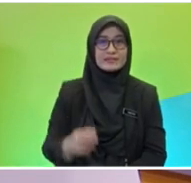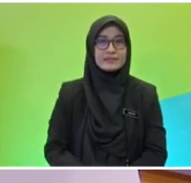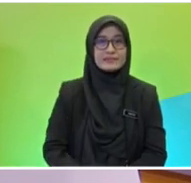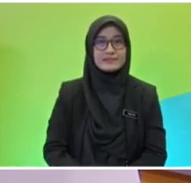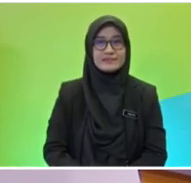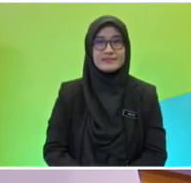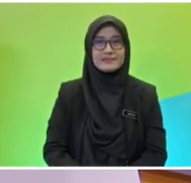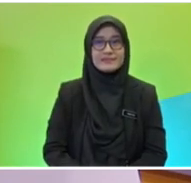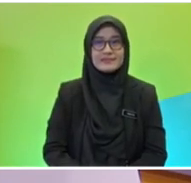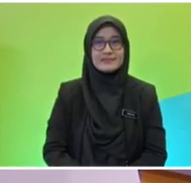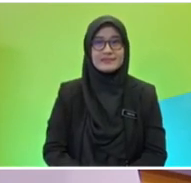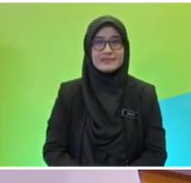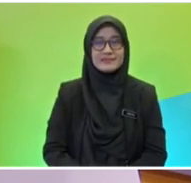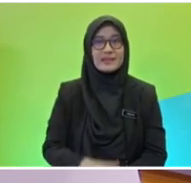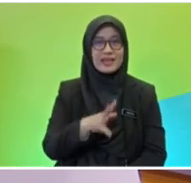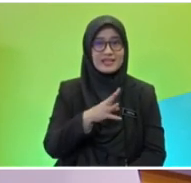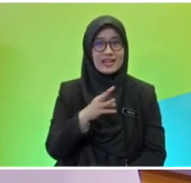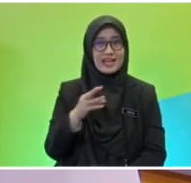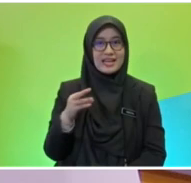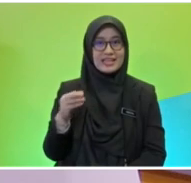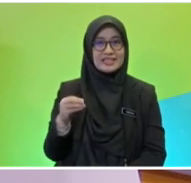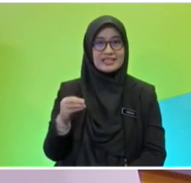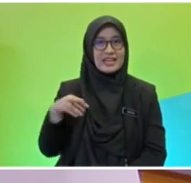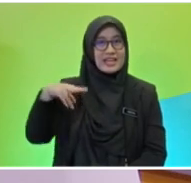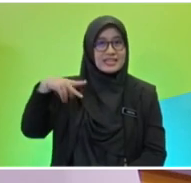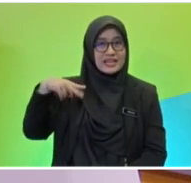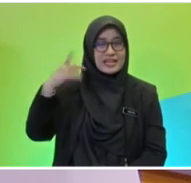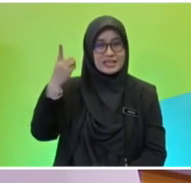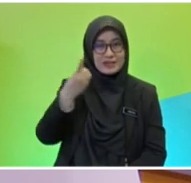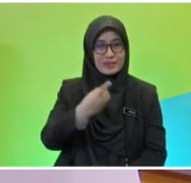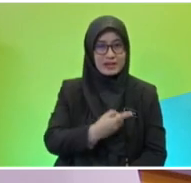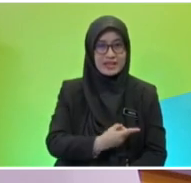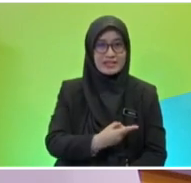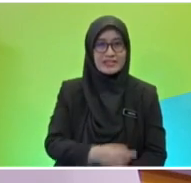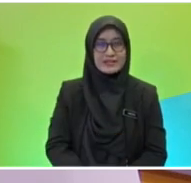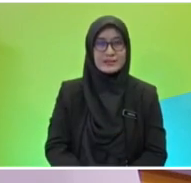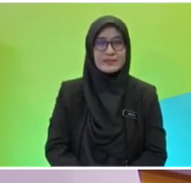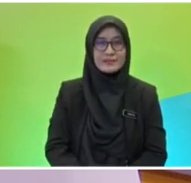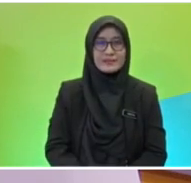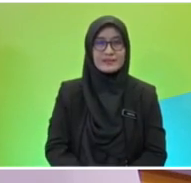Okey. Dan ini kaki depan ni, cikgu. Kaki depan.